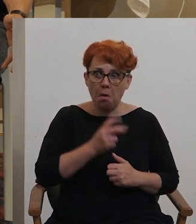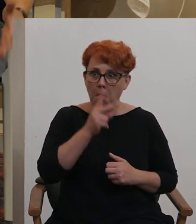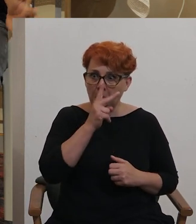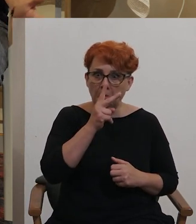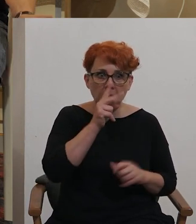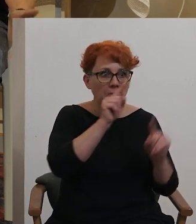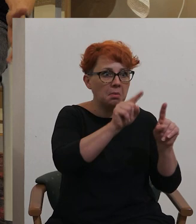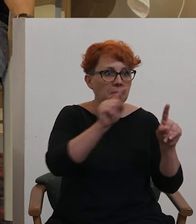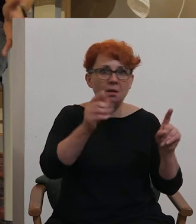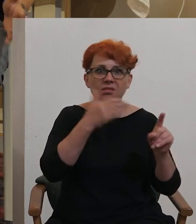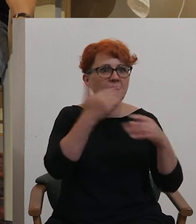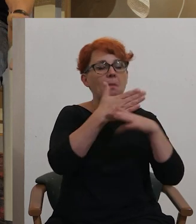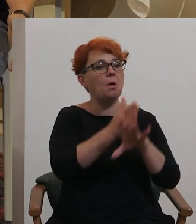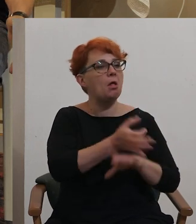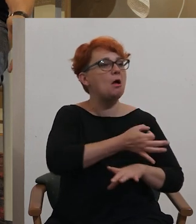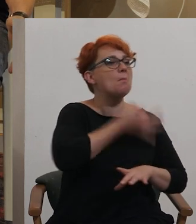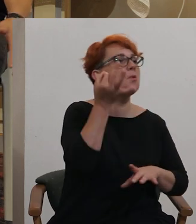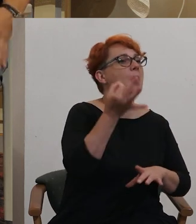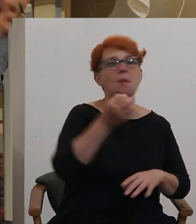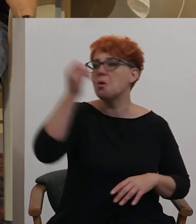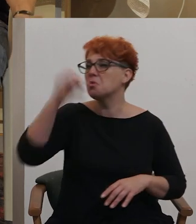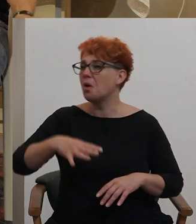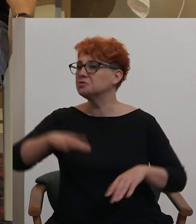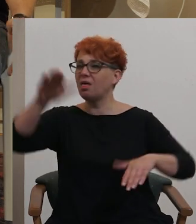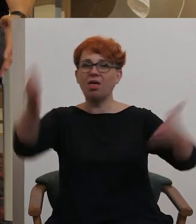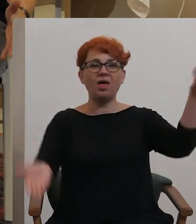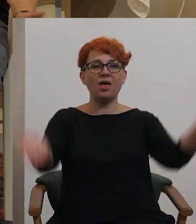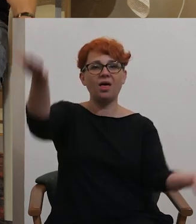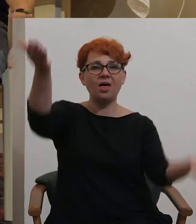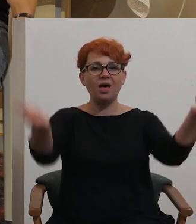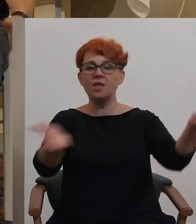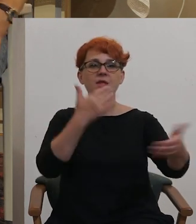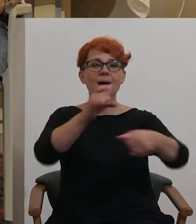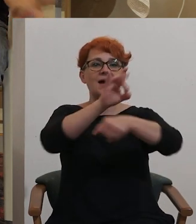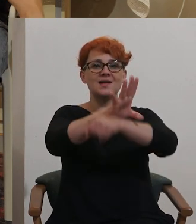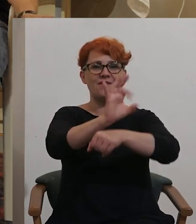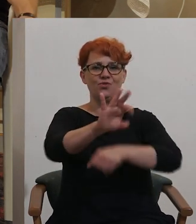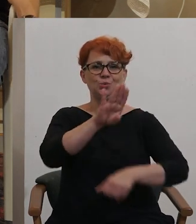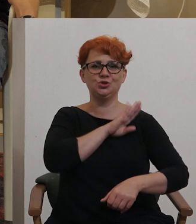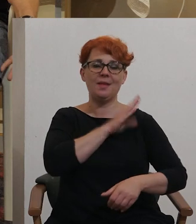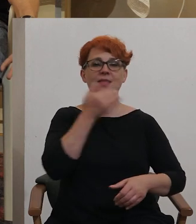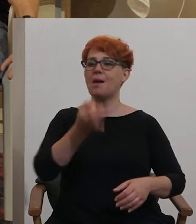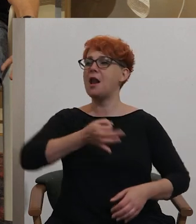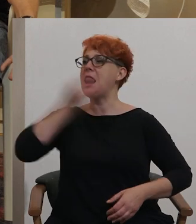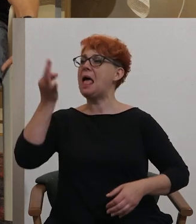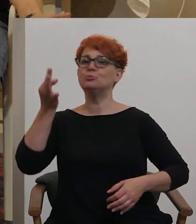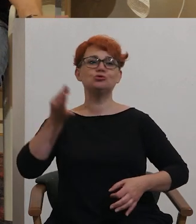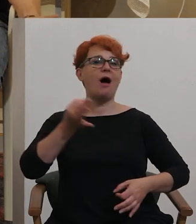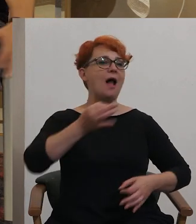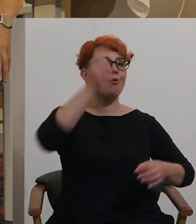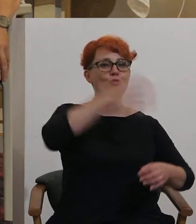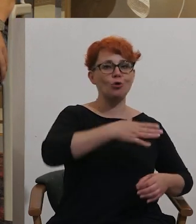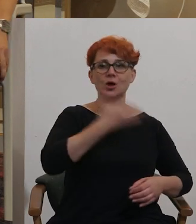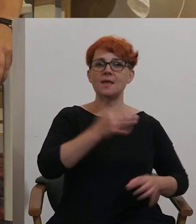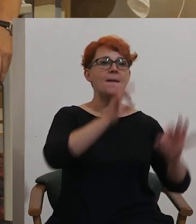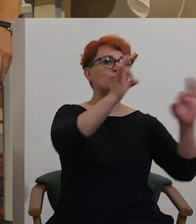że nie ma podziału na lepszych i gorszych żołnierzy, nie ma podziału krwi żołnierskiej na właściwą i niewłaściwą, no to